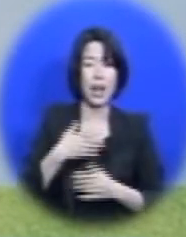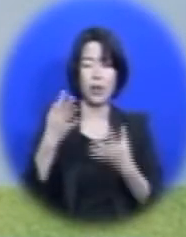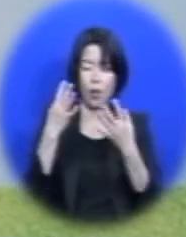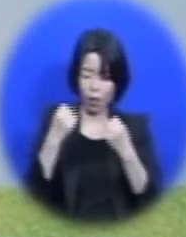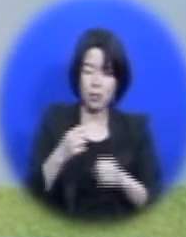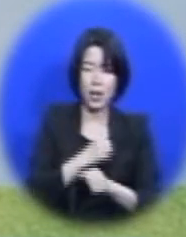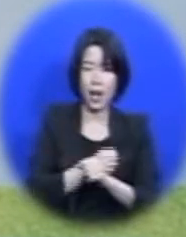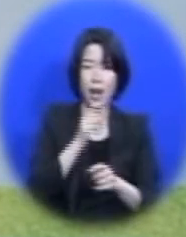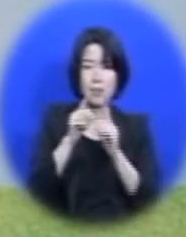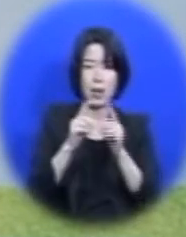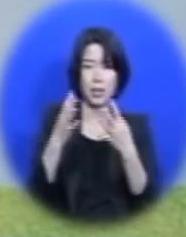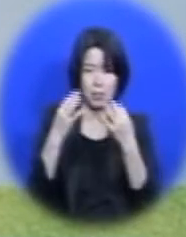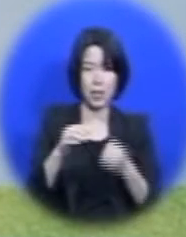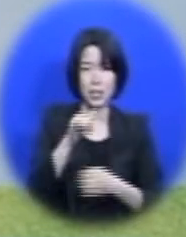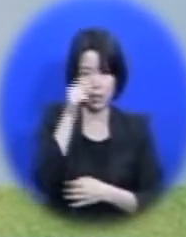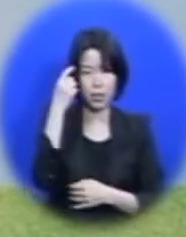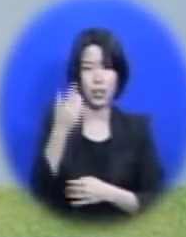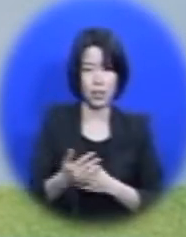할 말이 많았겠냐.